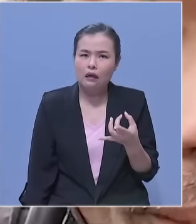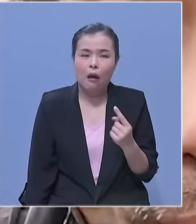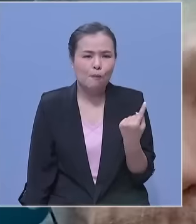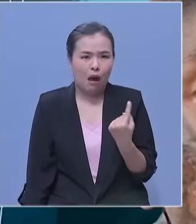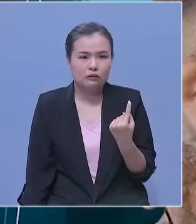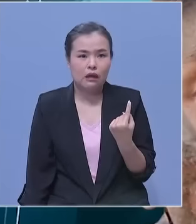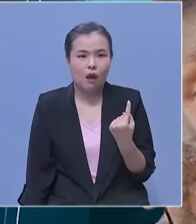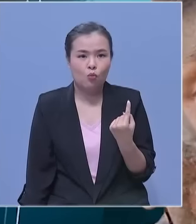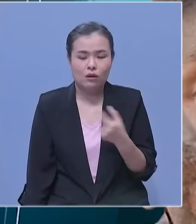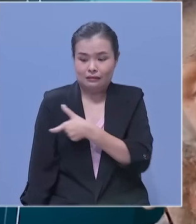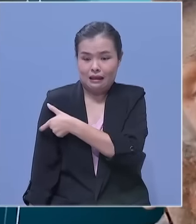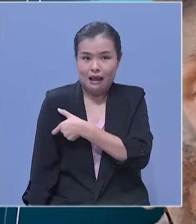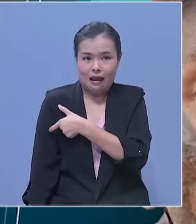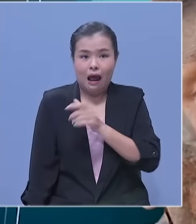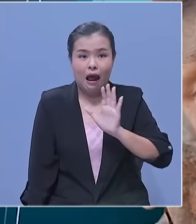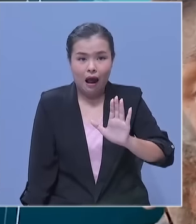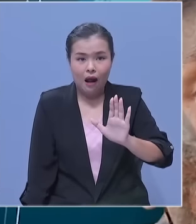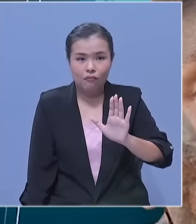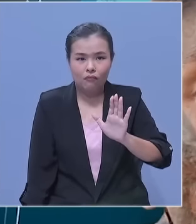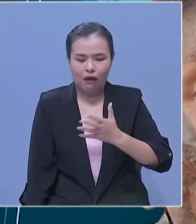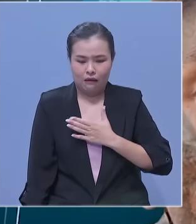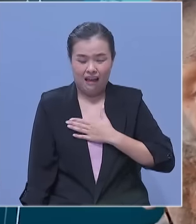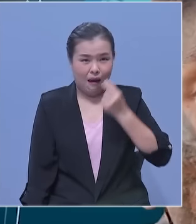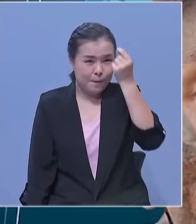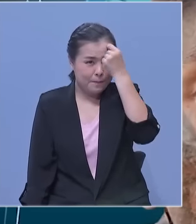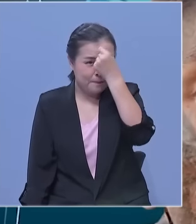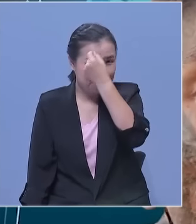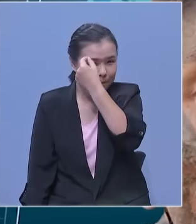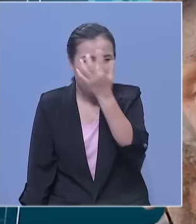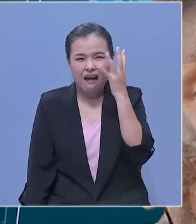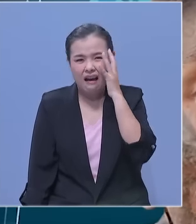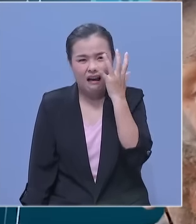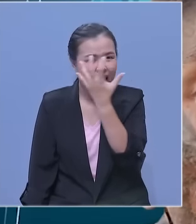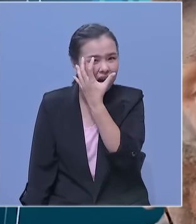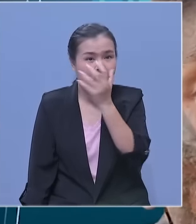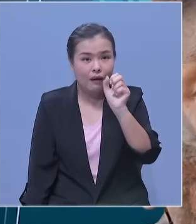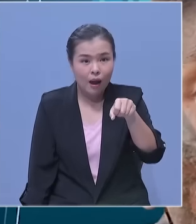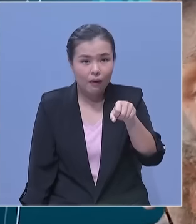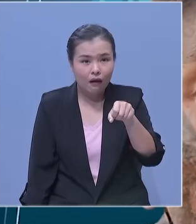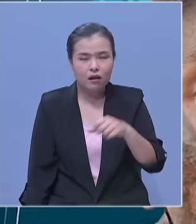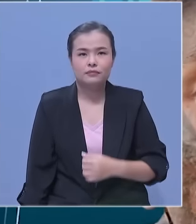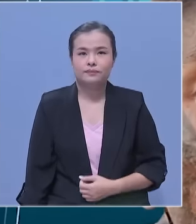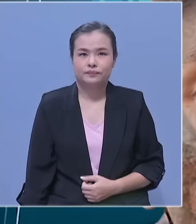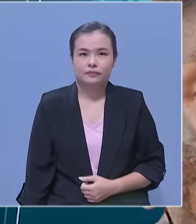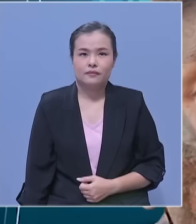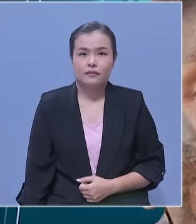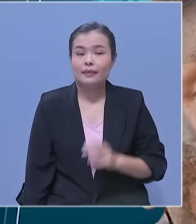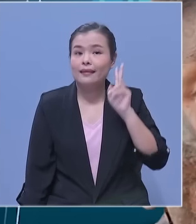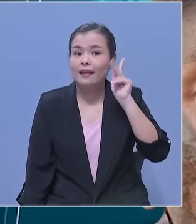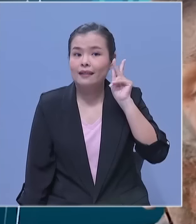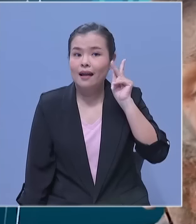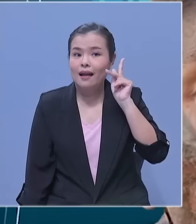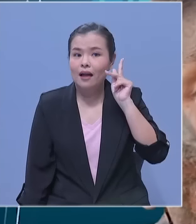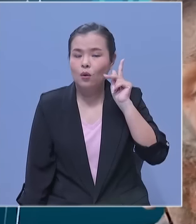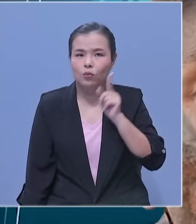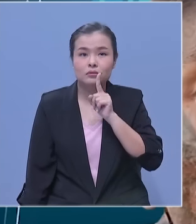ที่รปภ.ไม่ยอมให้เขาเข้าไปชมเนี่ยเป็นเพราะเขามีรอยสักใช่ไหม คือเข้าใจว่าน่าจะเป็นตรงนี้นะคะทีนี้ผู้สื่อข่าวของเ